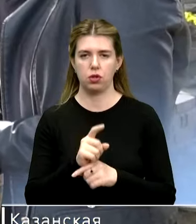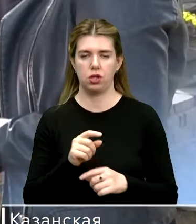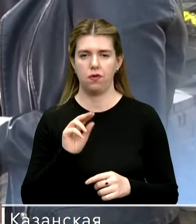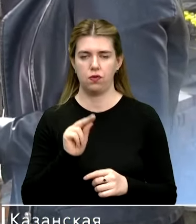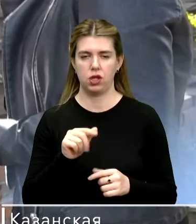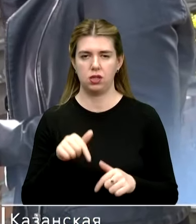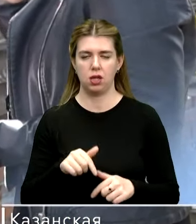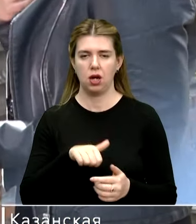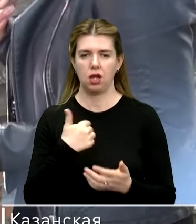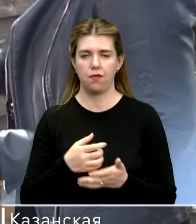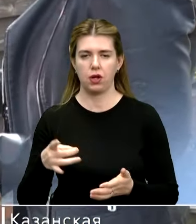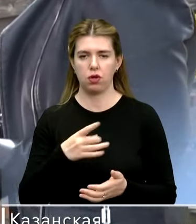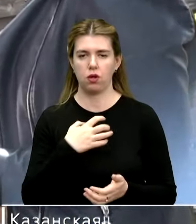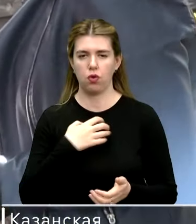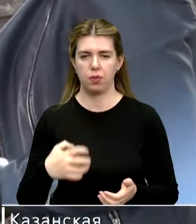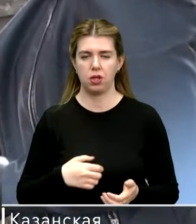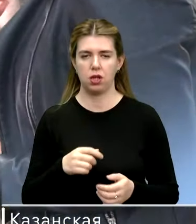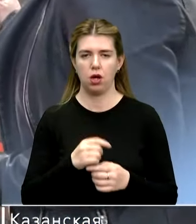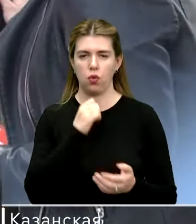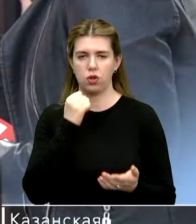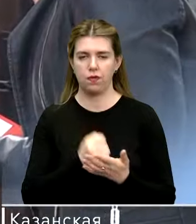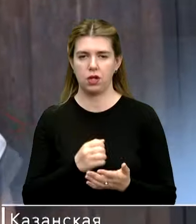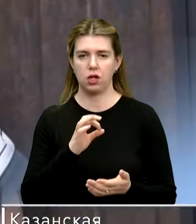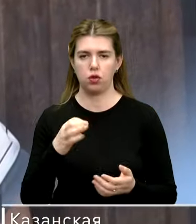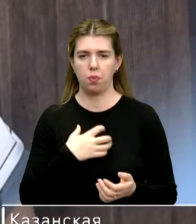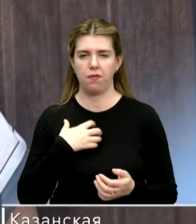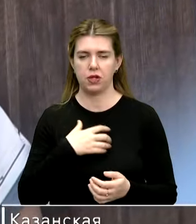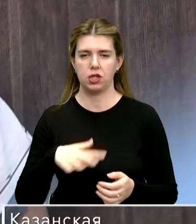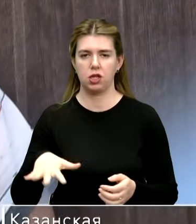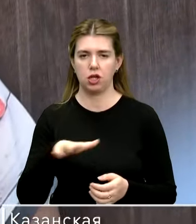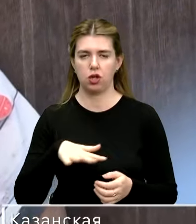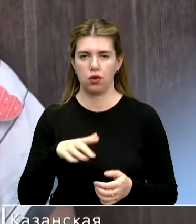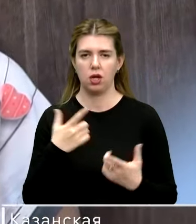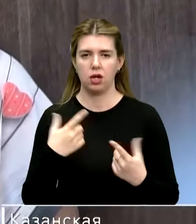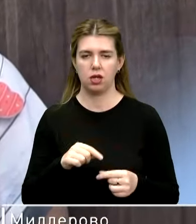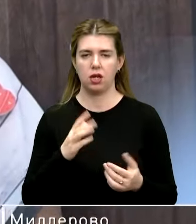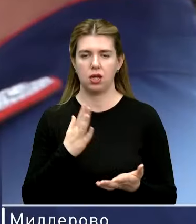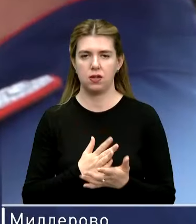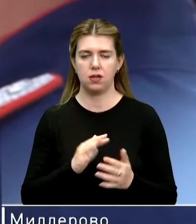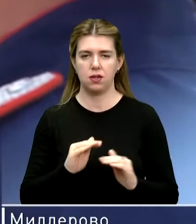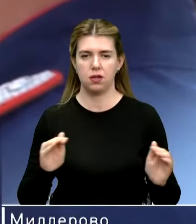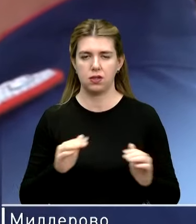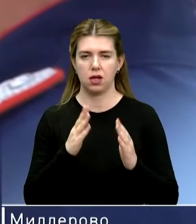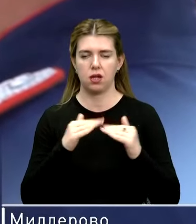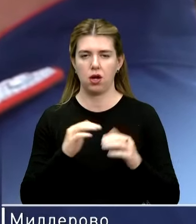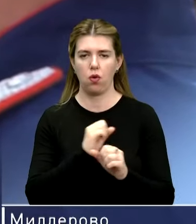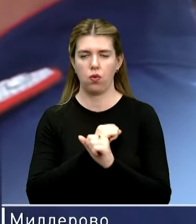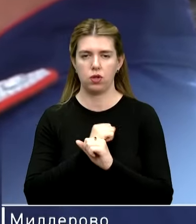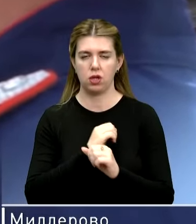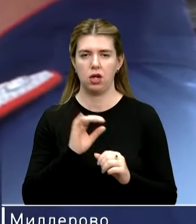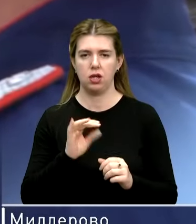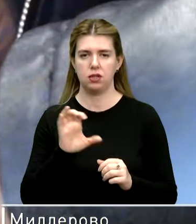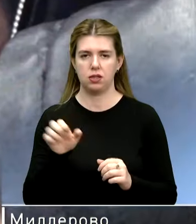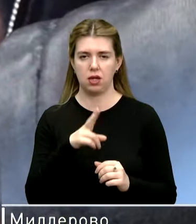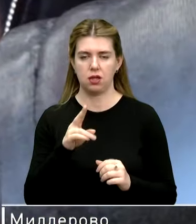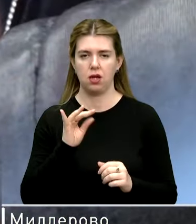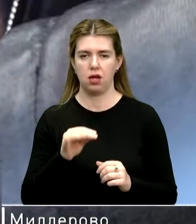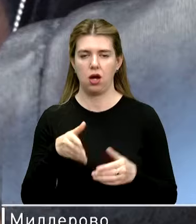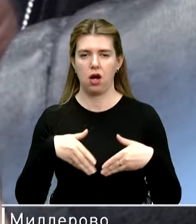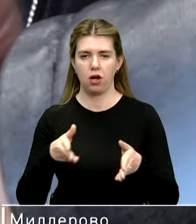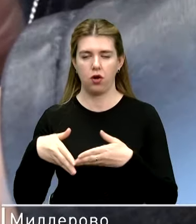части. Глава региона Василий Голубев утвердил, как особо важные территории, где располагаются детские лагеря отдыха, садоводческие